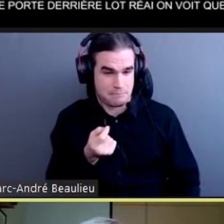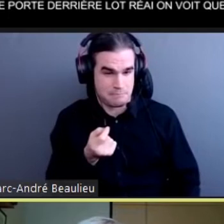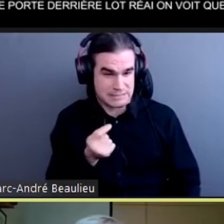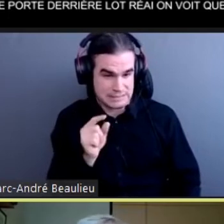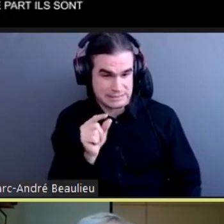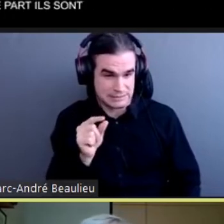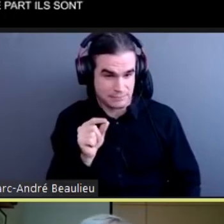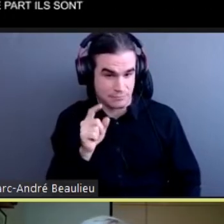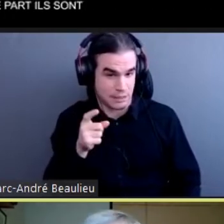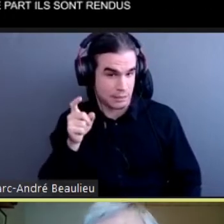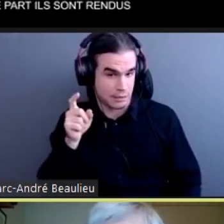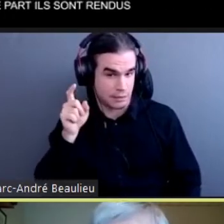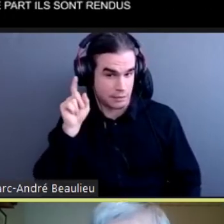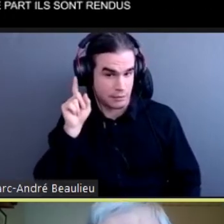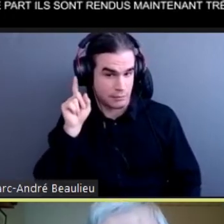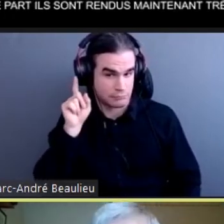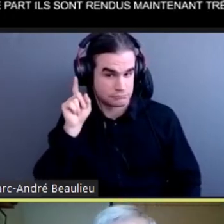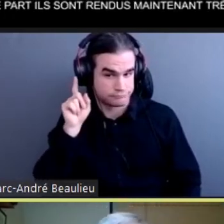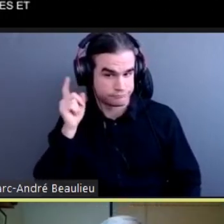que quand on les porte, ils sont presque